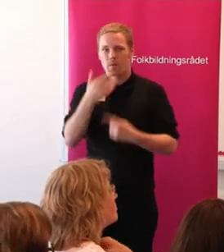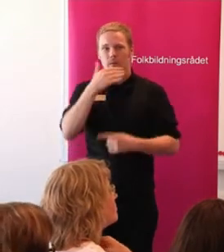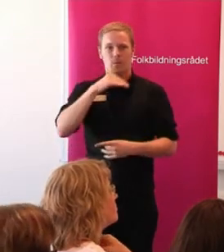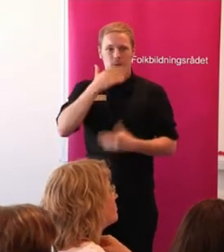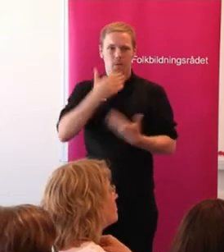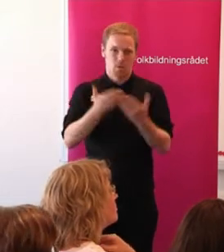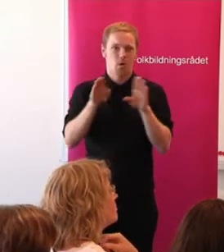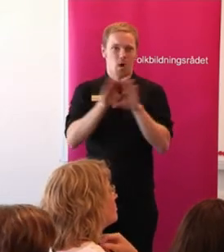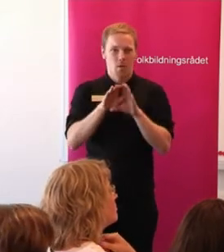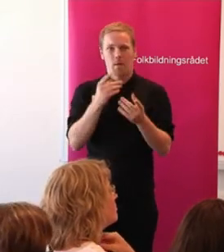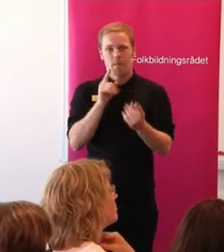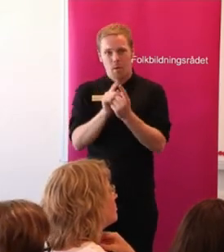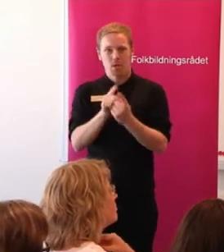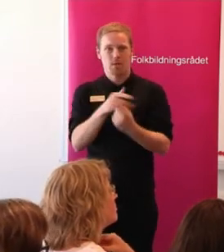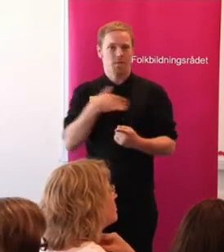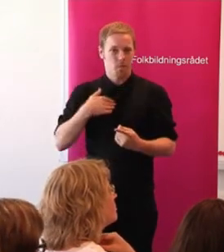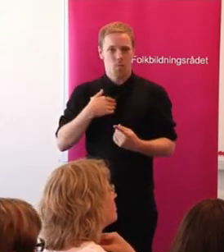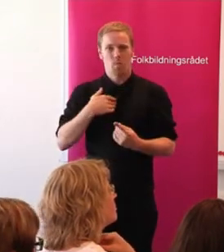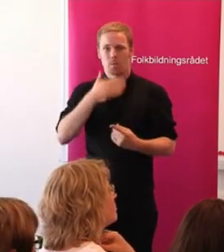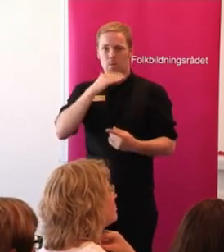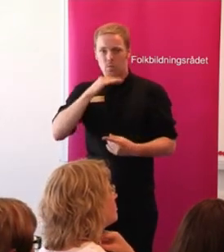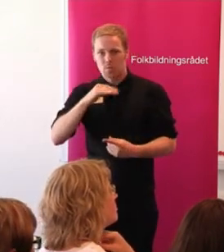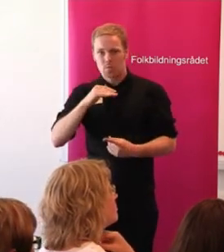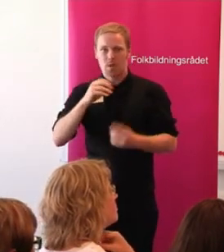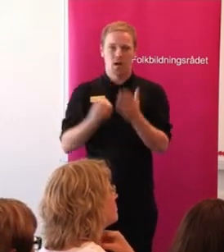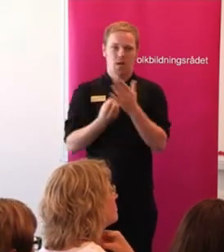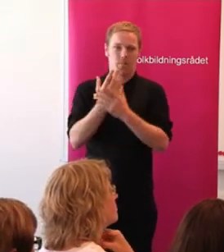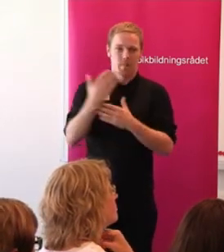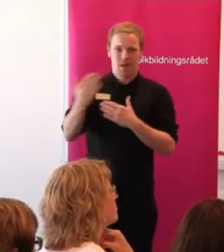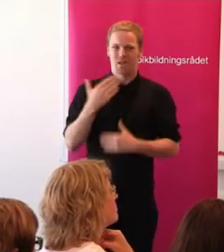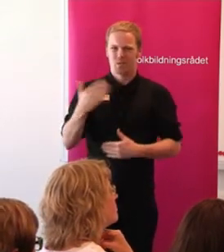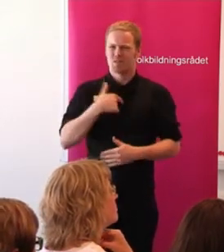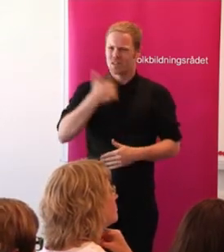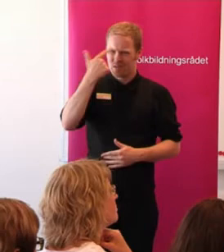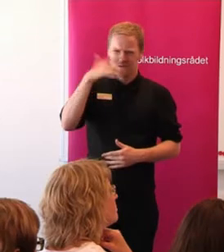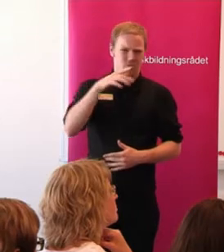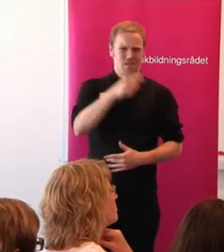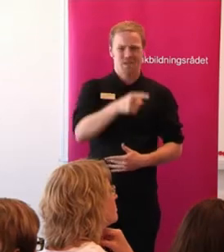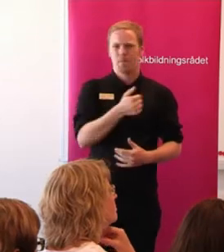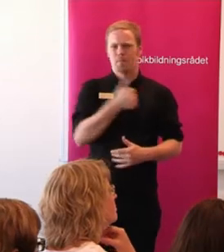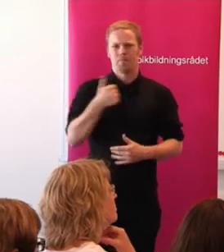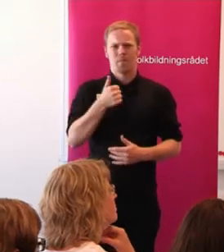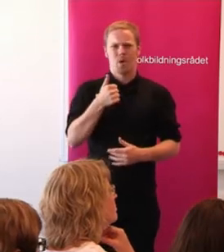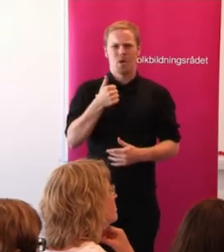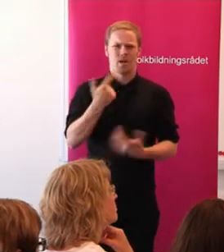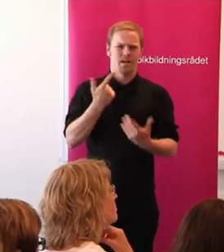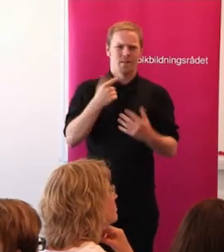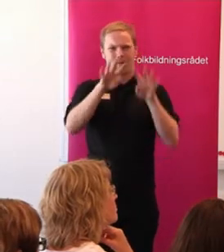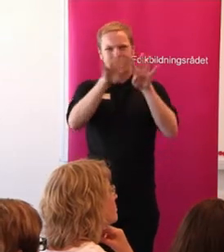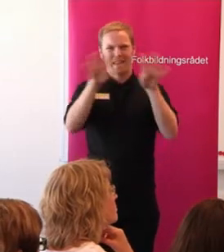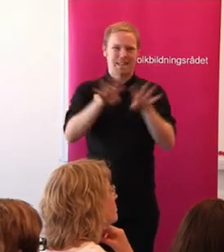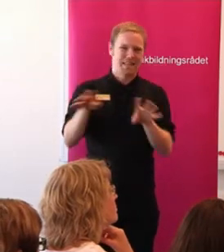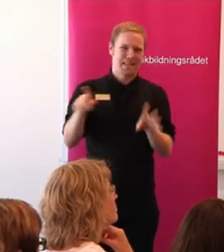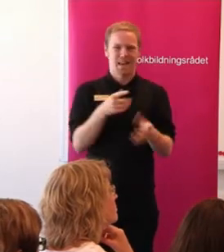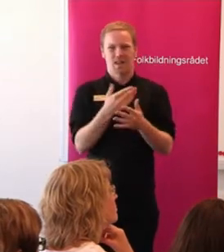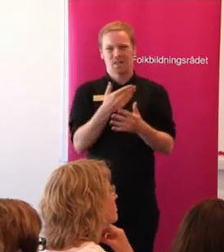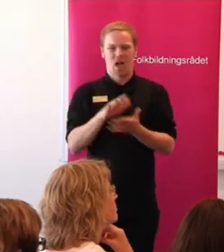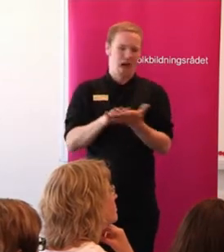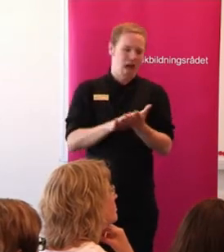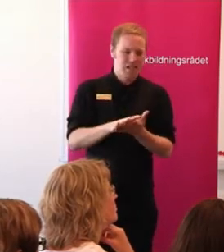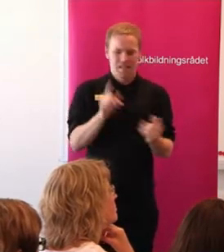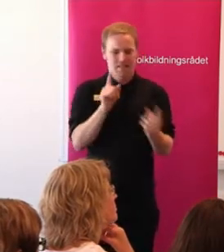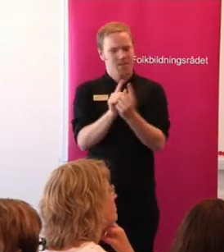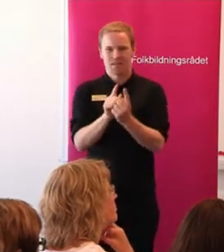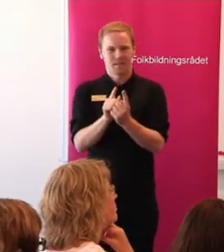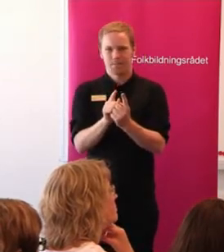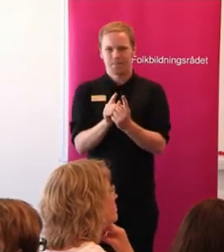Vi måste finnas tillsammans. För det, jag tror inte på att allting ska ske via nätet och digitalt och inte träffas. Jag tror att det är viktigt. Vi